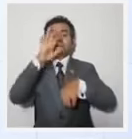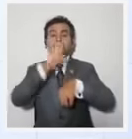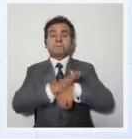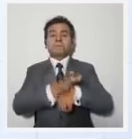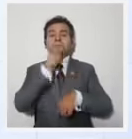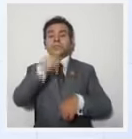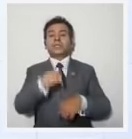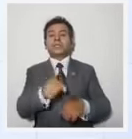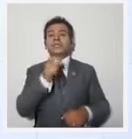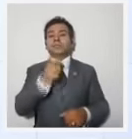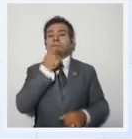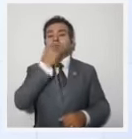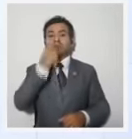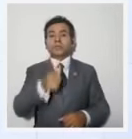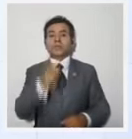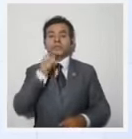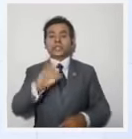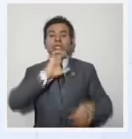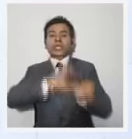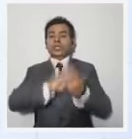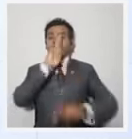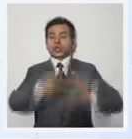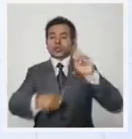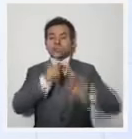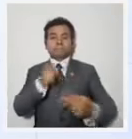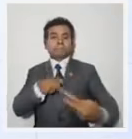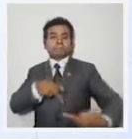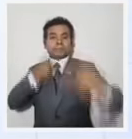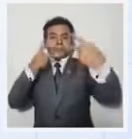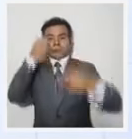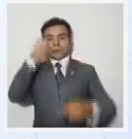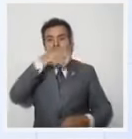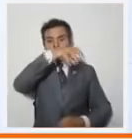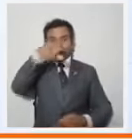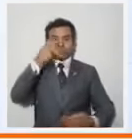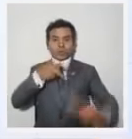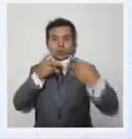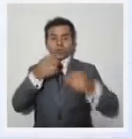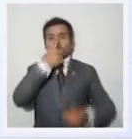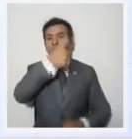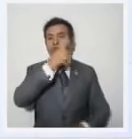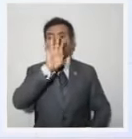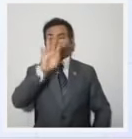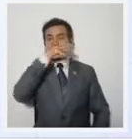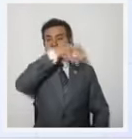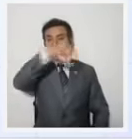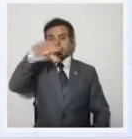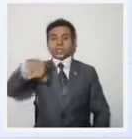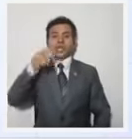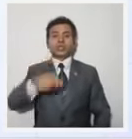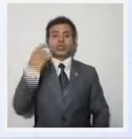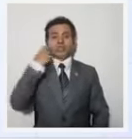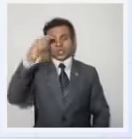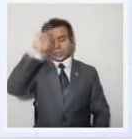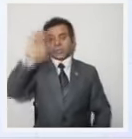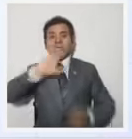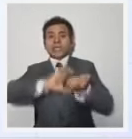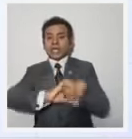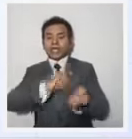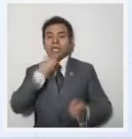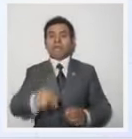৯-৫-২০২০ ইং তারিখে ডেঙ্গু ব্যবস্থাপনা বিষয়ে স্বাস্থ্য অধিদপ্তরের কনফারেন্স রুম থেকে ভিডিও কনফারেন্স করা